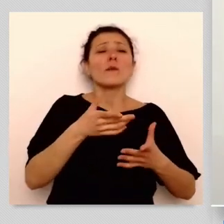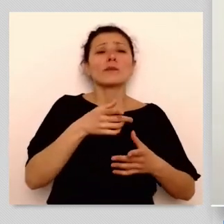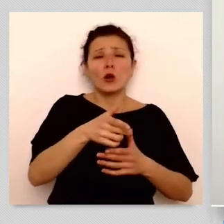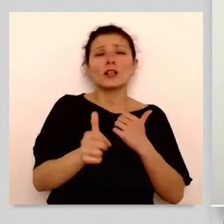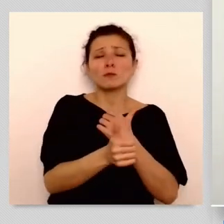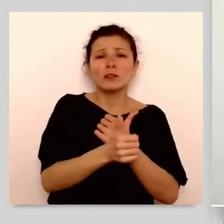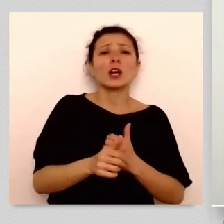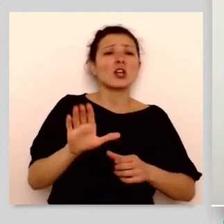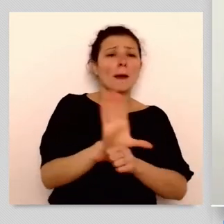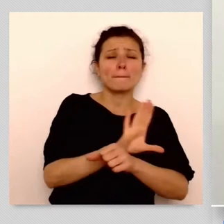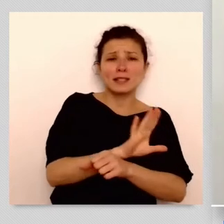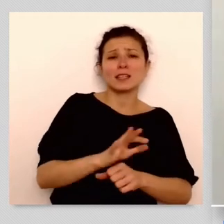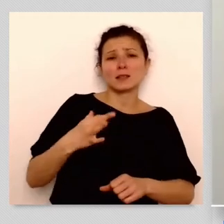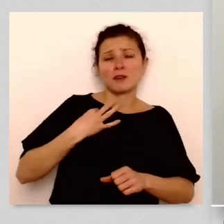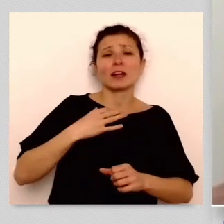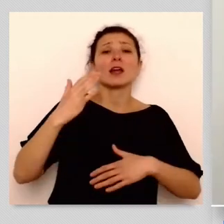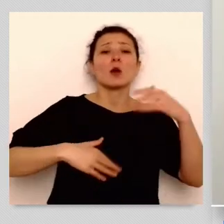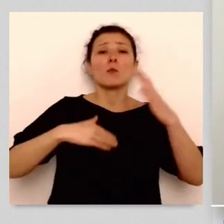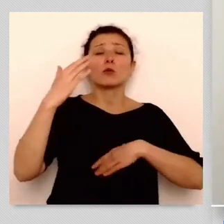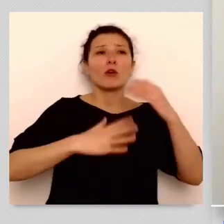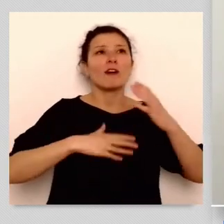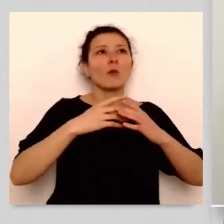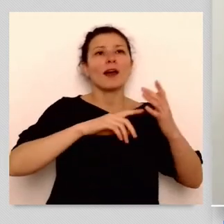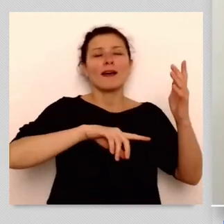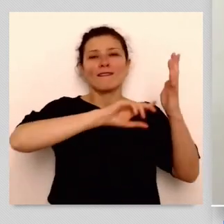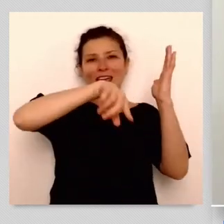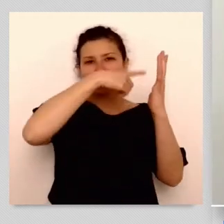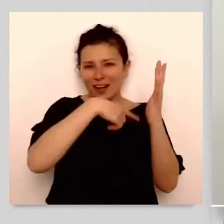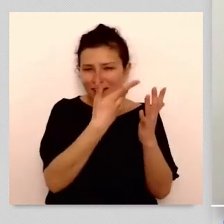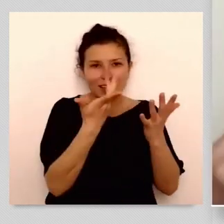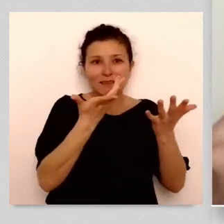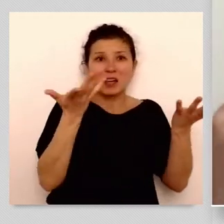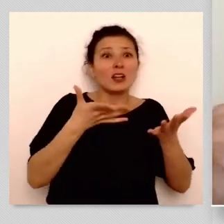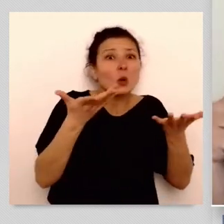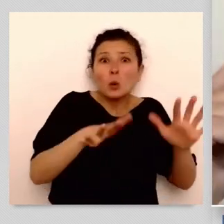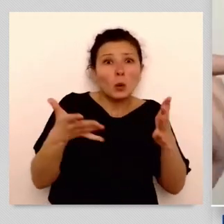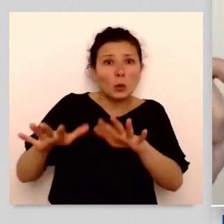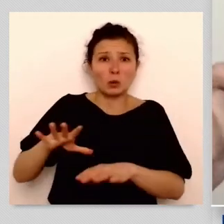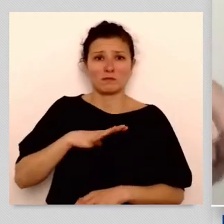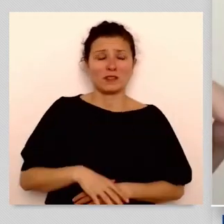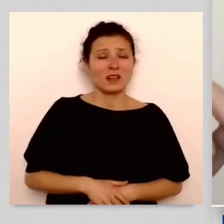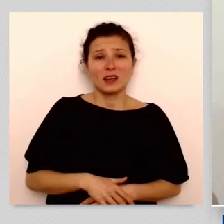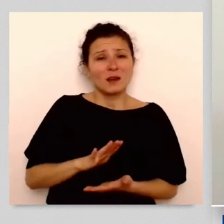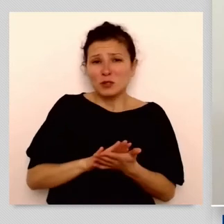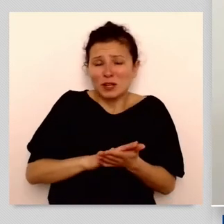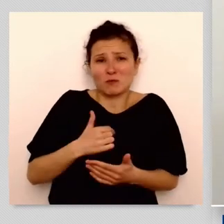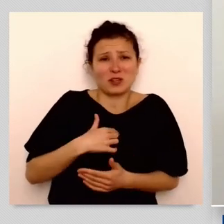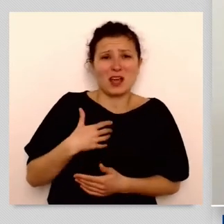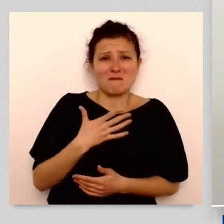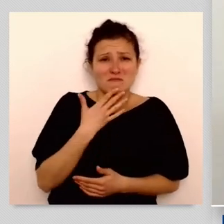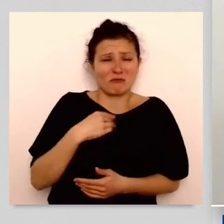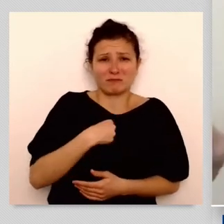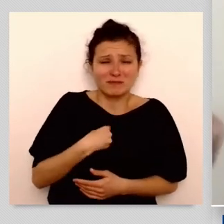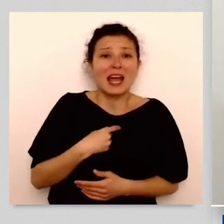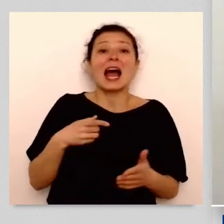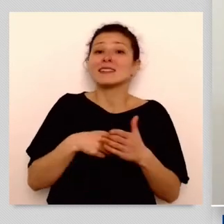który budował farmy wiatrowe. Przepraszam, że ja mówię z żalem, ale cel naszej debaty, to jest ostatnie